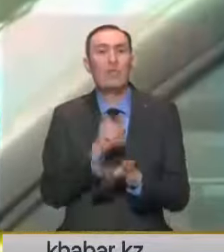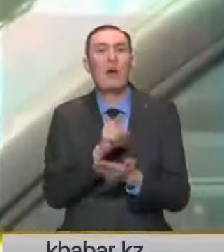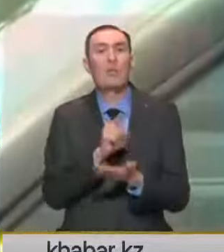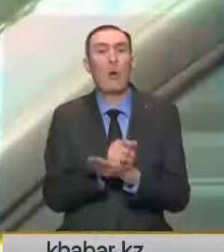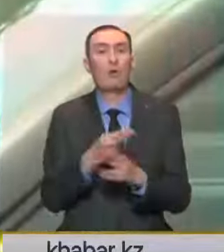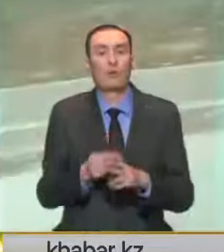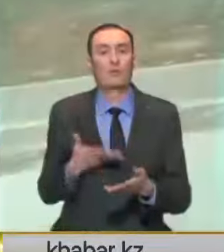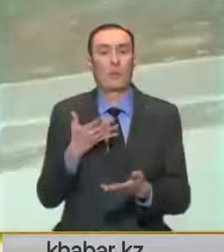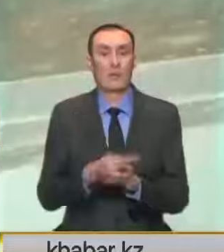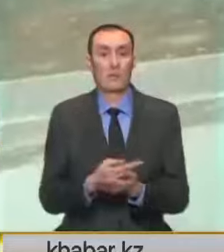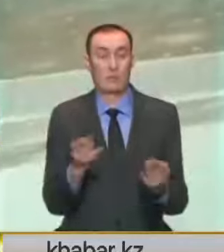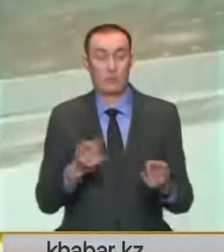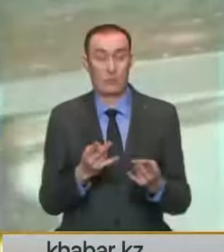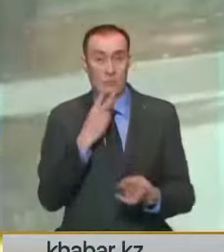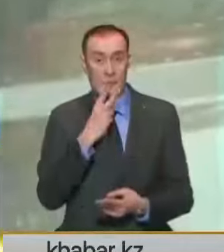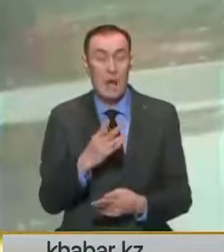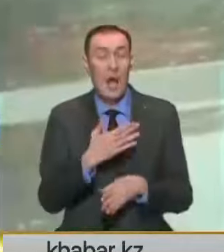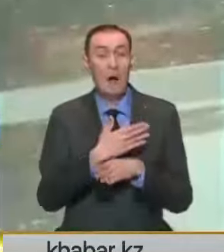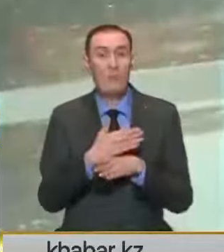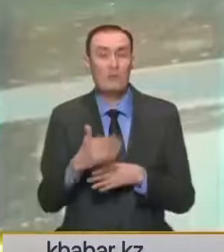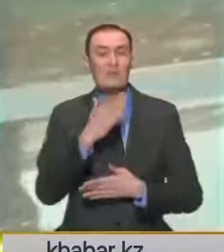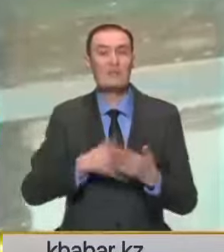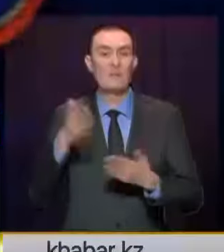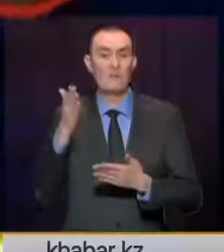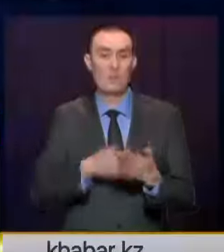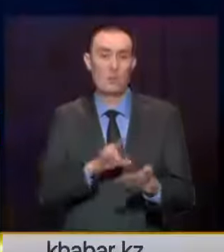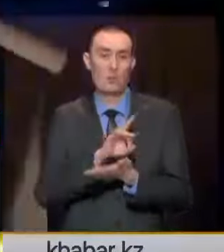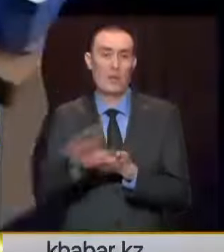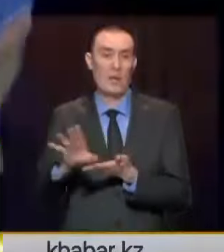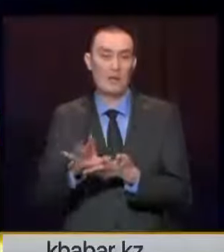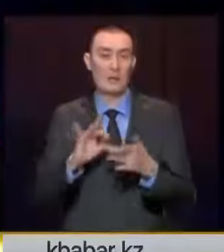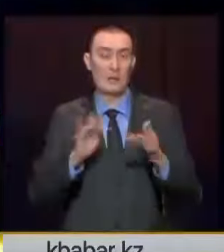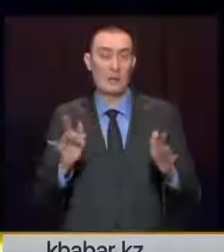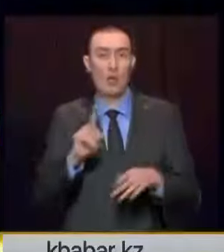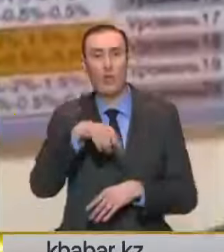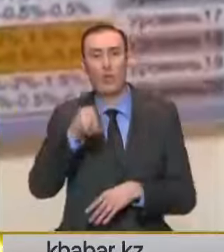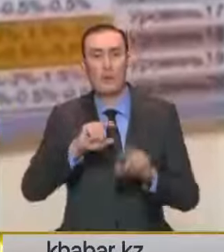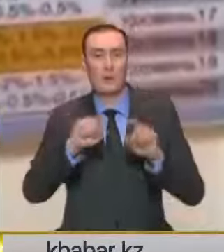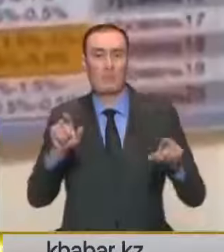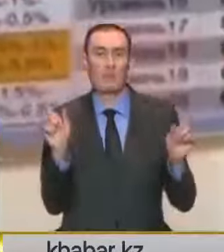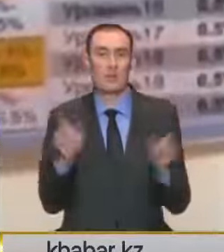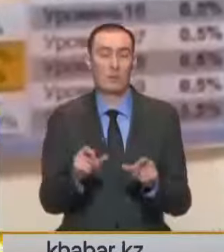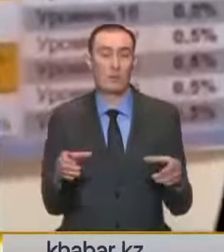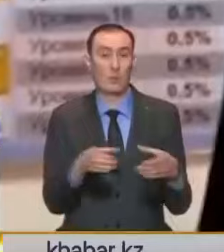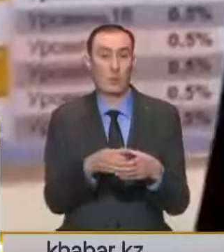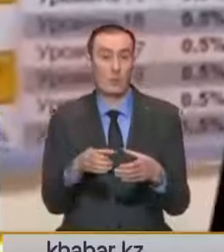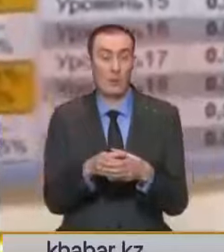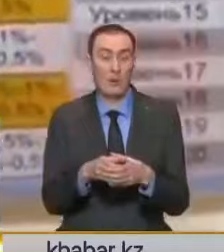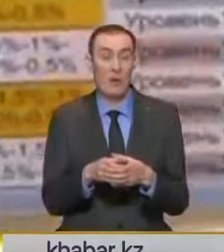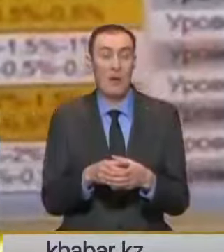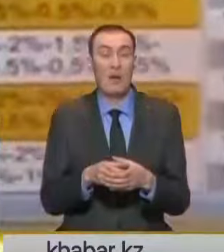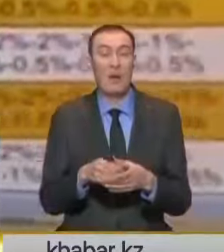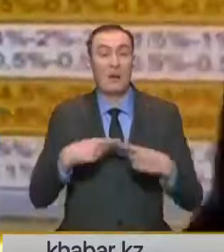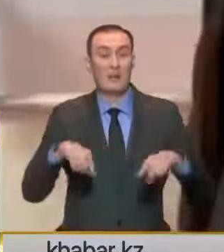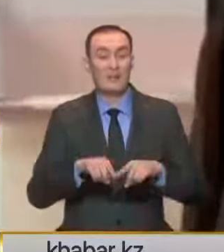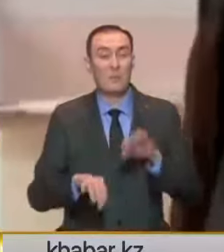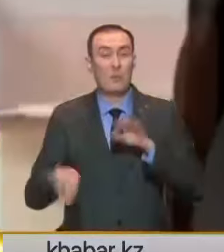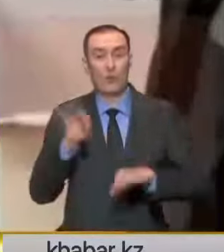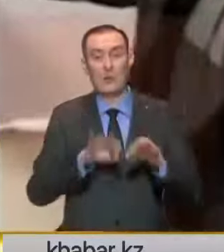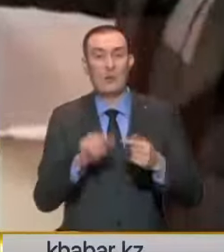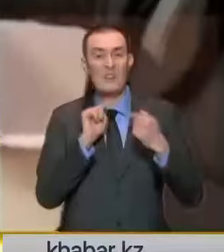который необходимо оплатить. А после и вовсе удаляют страницы, номера и блокируют группы. АФМ реализует